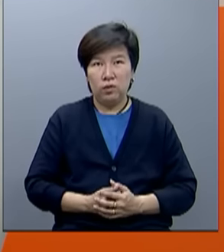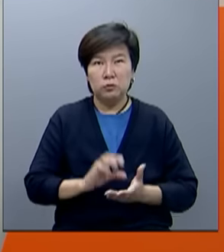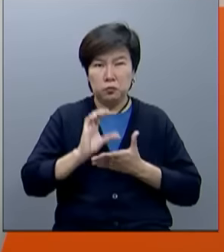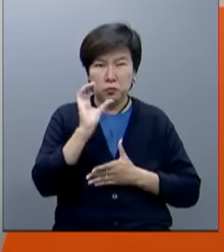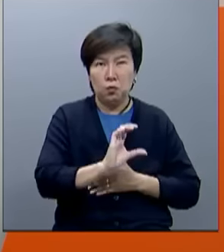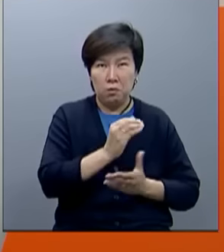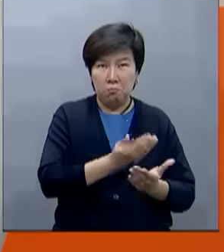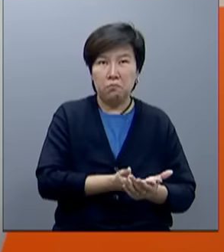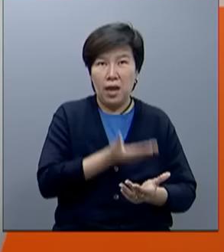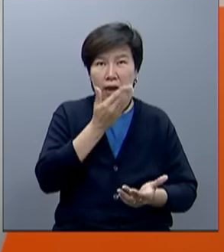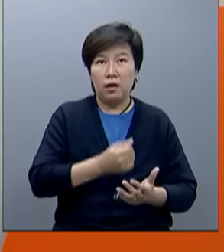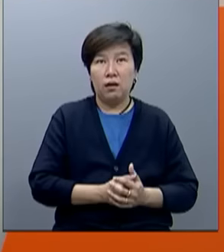สูงเก็ไปต่อไม่ได้